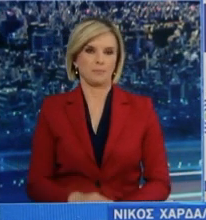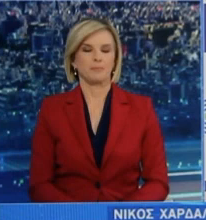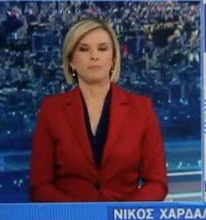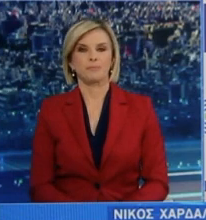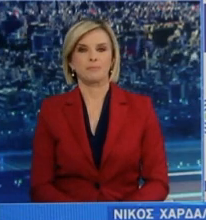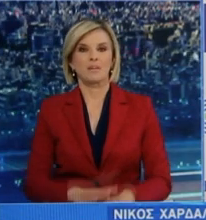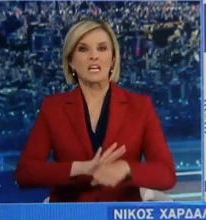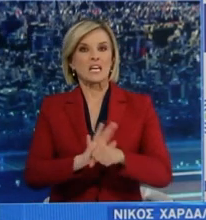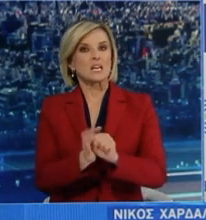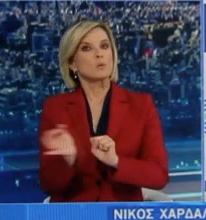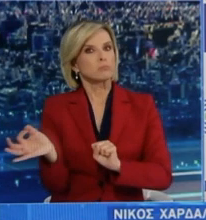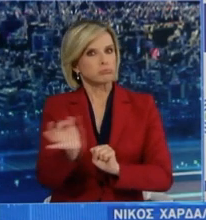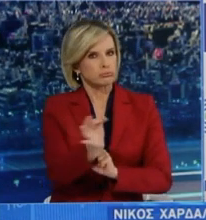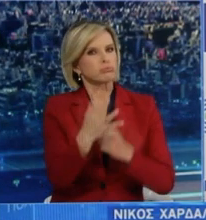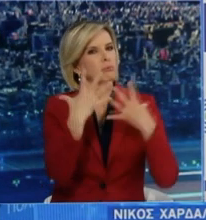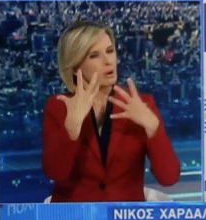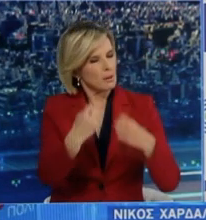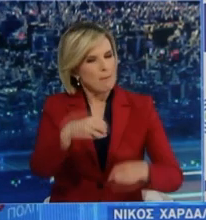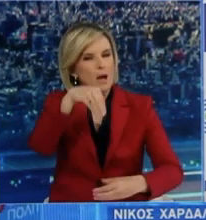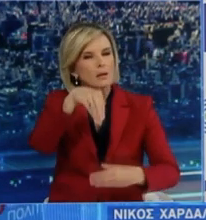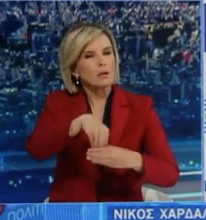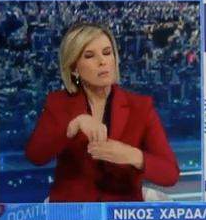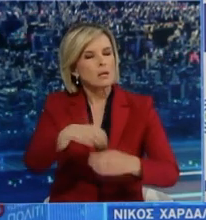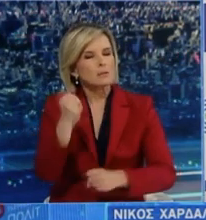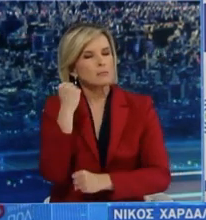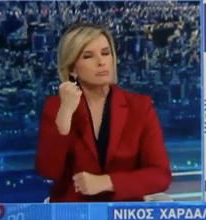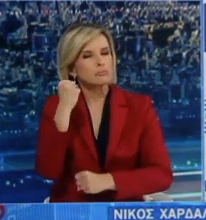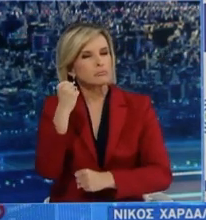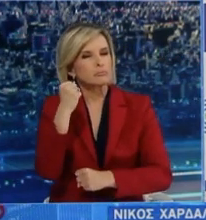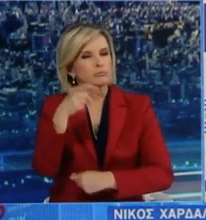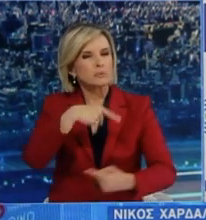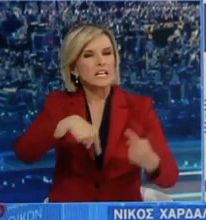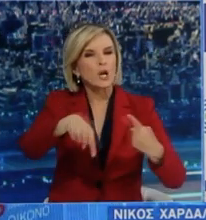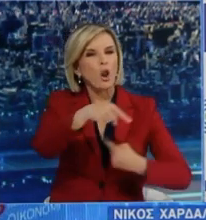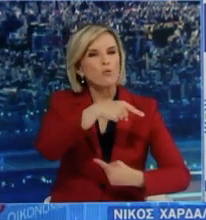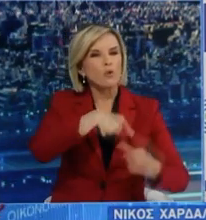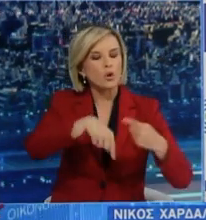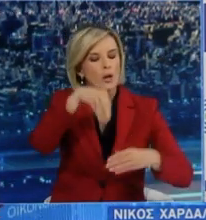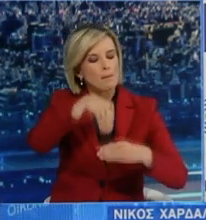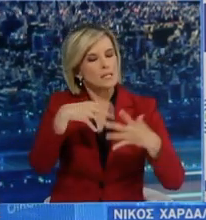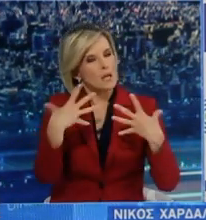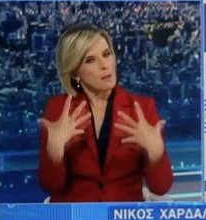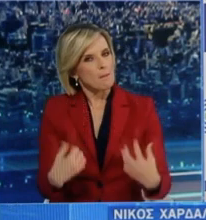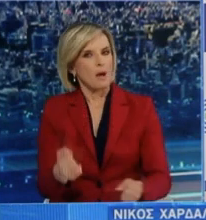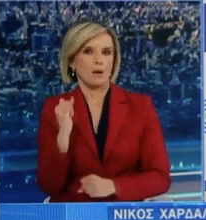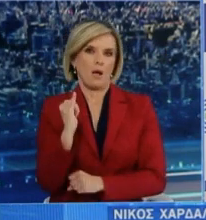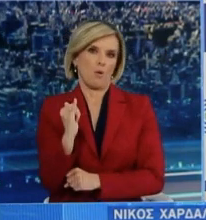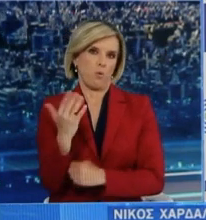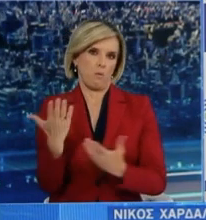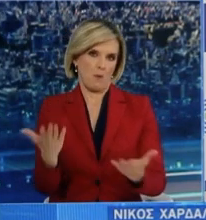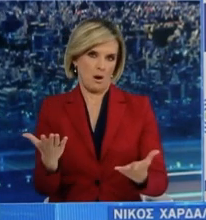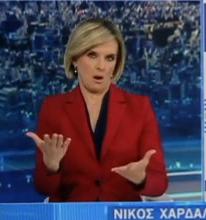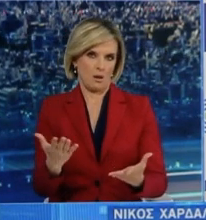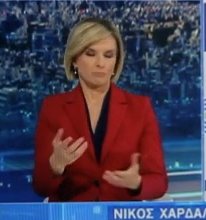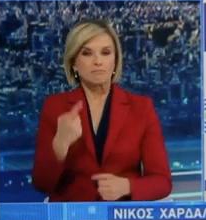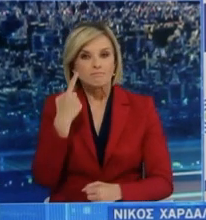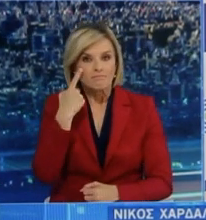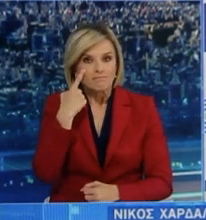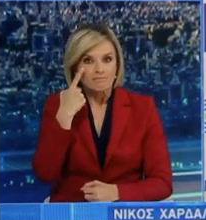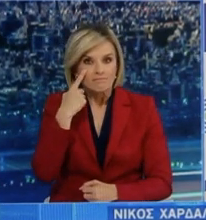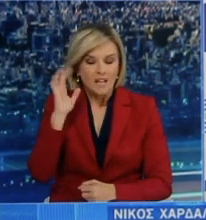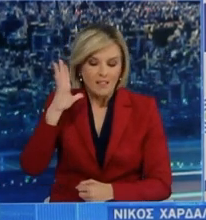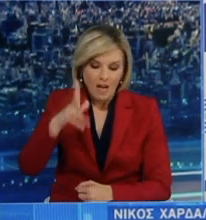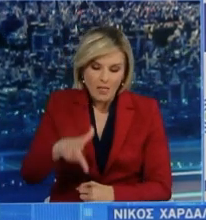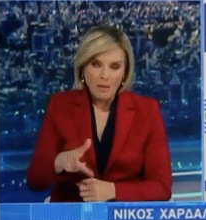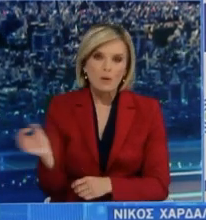Ο ιός βρίσκεται ανάμεσά μας και κάθε προσεξία μας δρά προς όφελός του, όπως καλά πλέον γνωρίζουμε. Το αποδεικνύουν και τα δεδομένα των